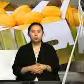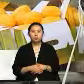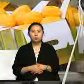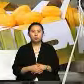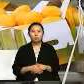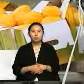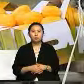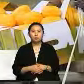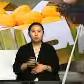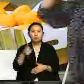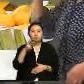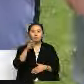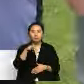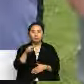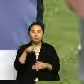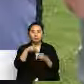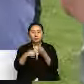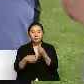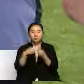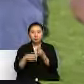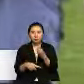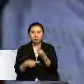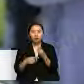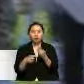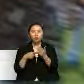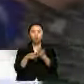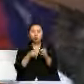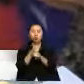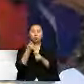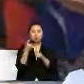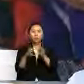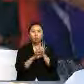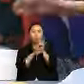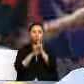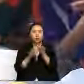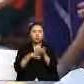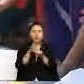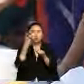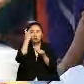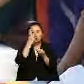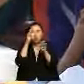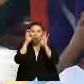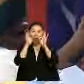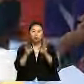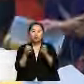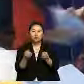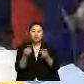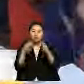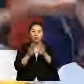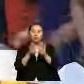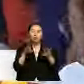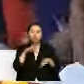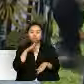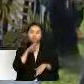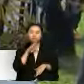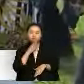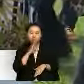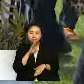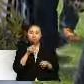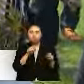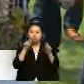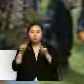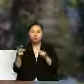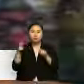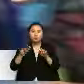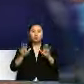결정했습니다. 금사 참외축제 추진위원회는 그간 코로나19 사태 상황을 지켜보며 축제 개최 여부 결정을 보류해